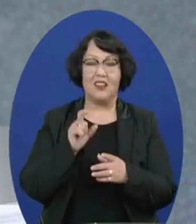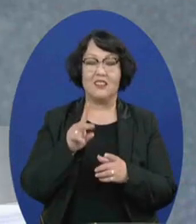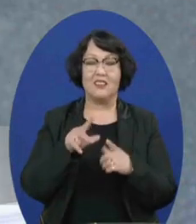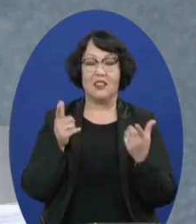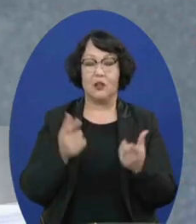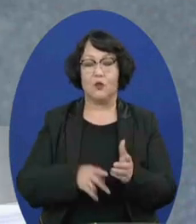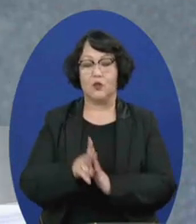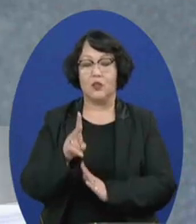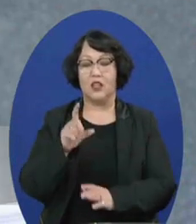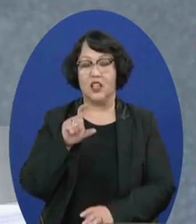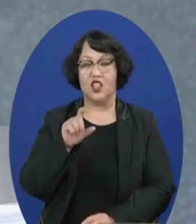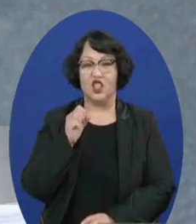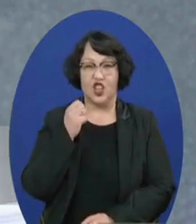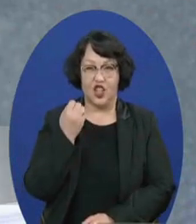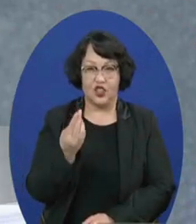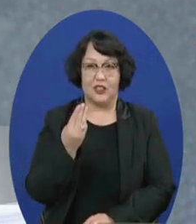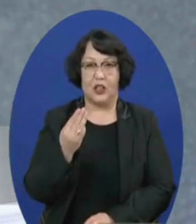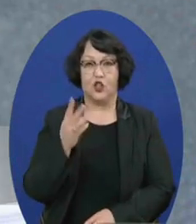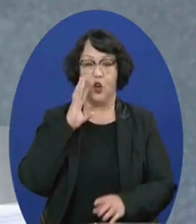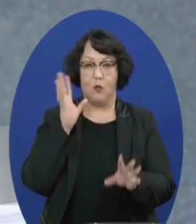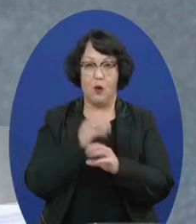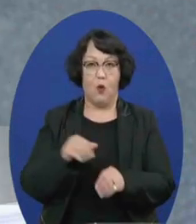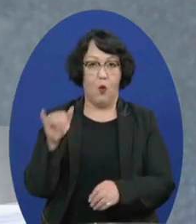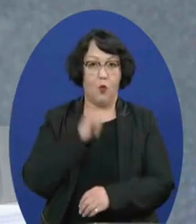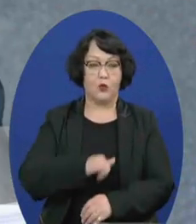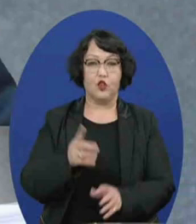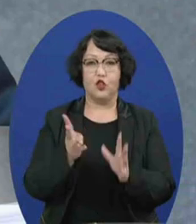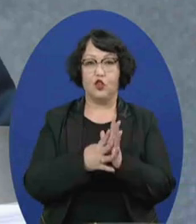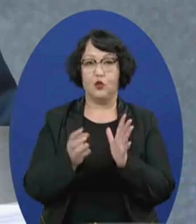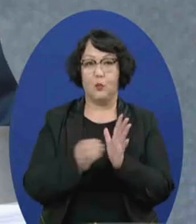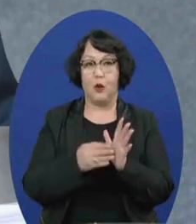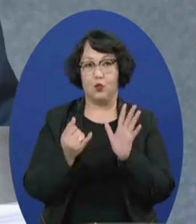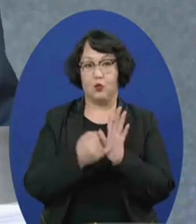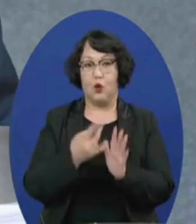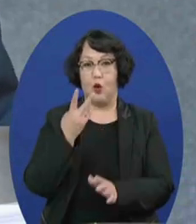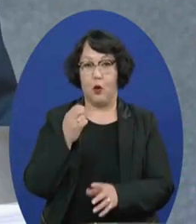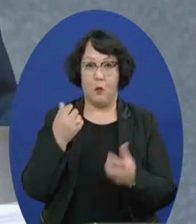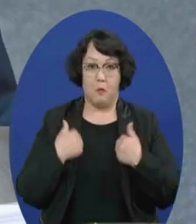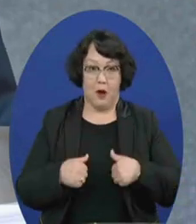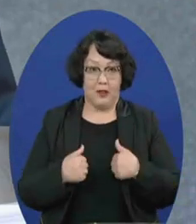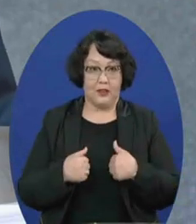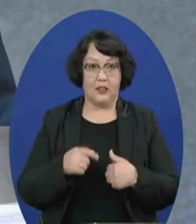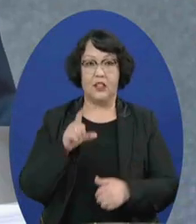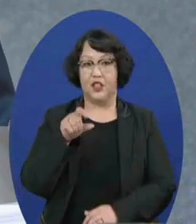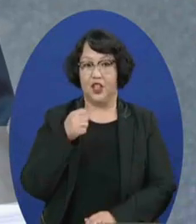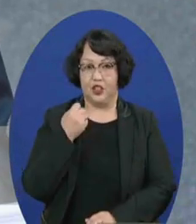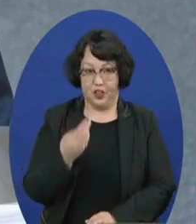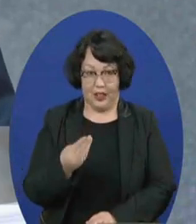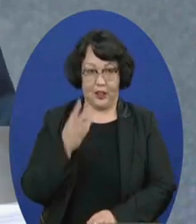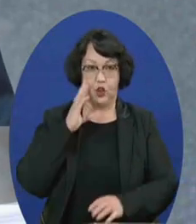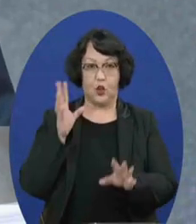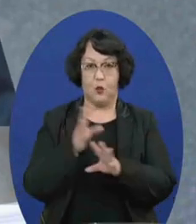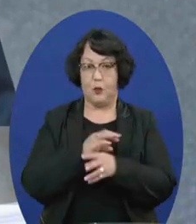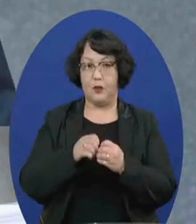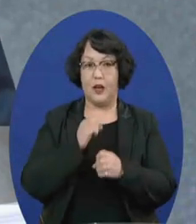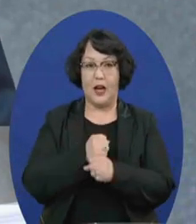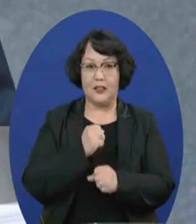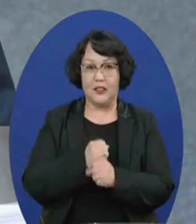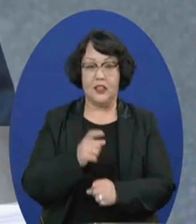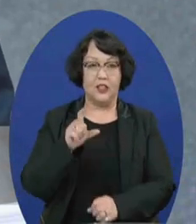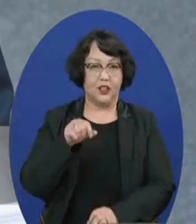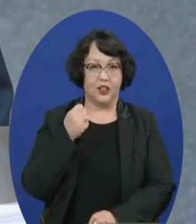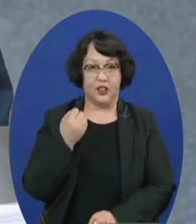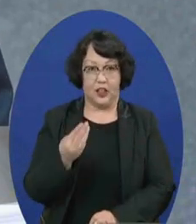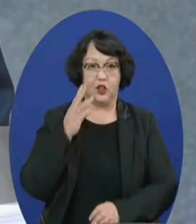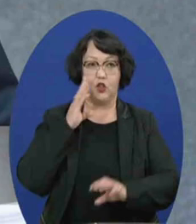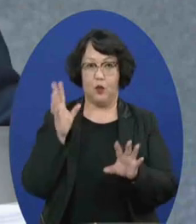эсэлтийн шалгалтыг зохион байгуулдаг улсын хэмжээнд 9,620 багш энэ эсэлтийн шалгалтыг зохион байгуулдаг. За ингээд энэ эсэлтийн